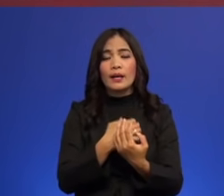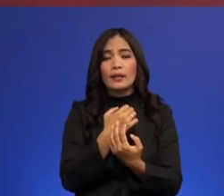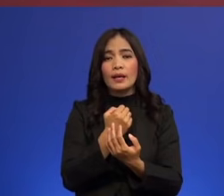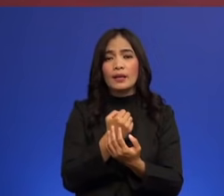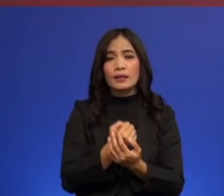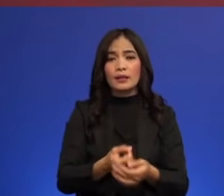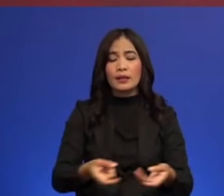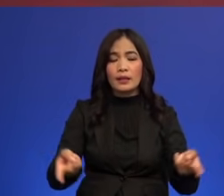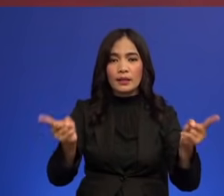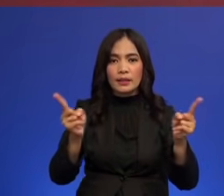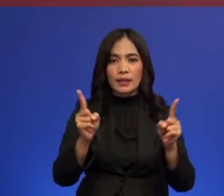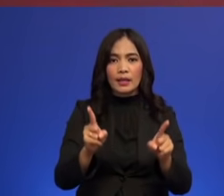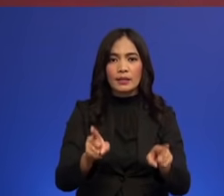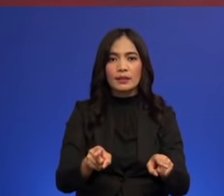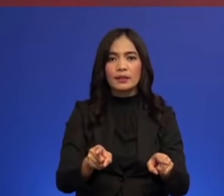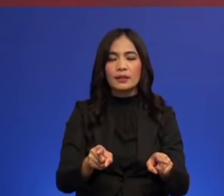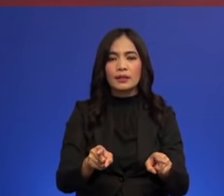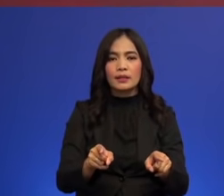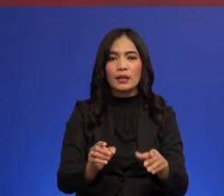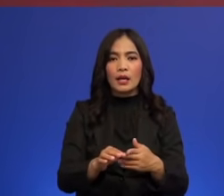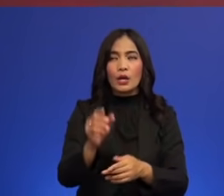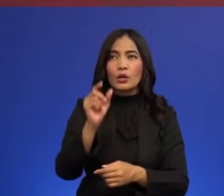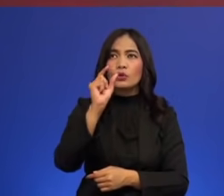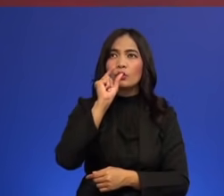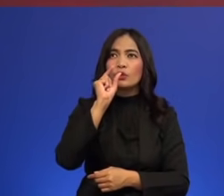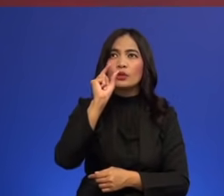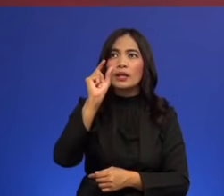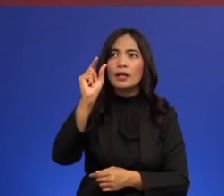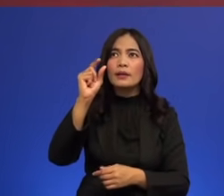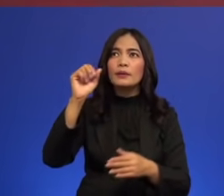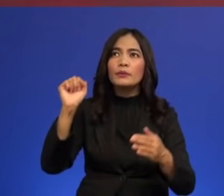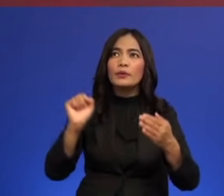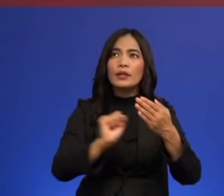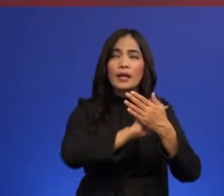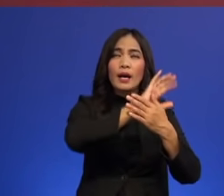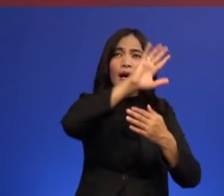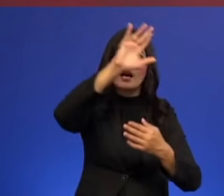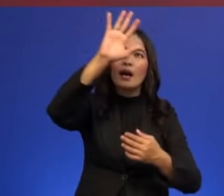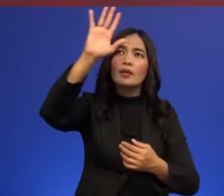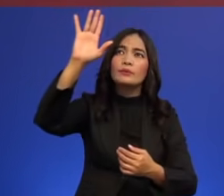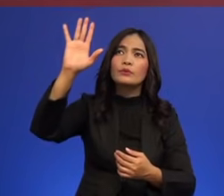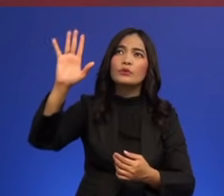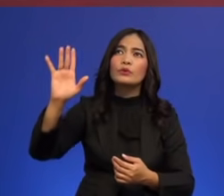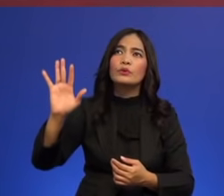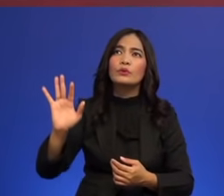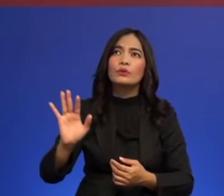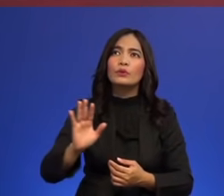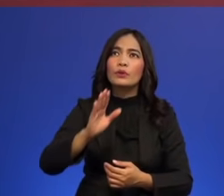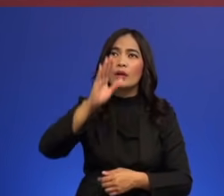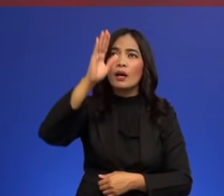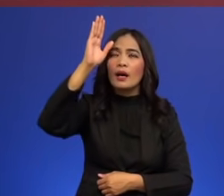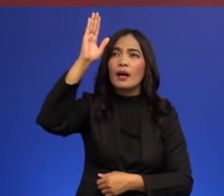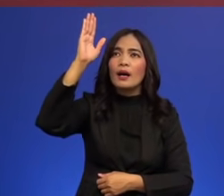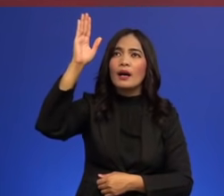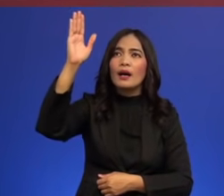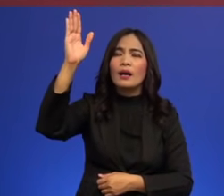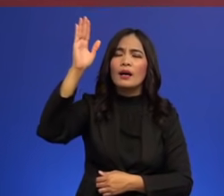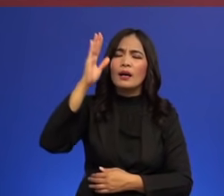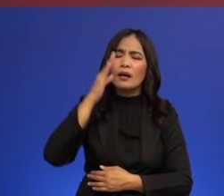Semua yang terjadi untuk kemuliaanmu,